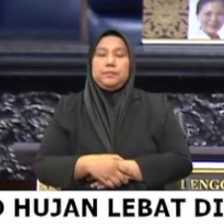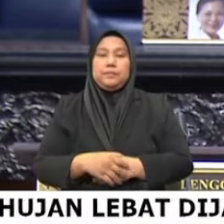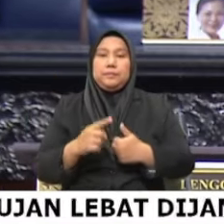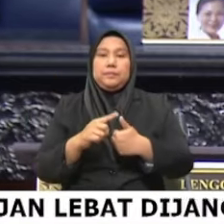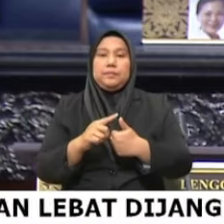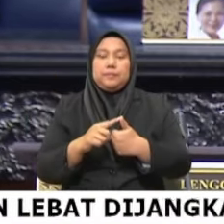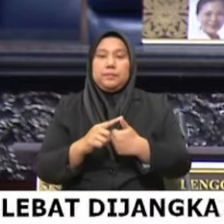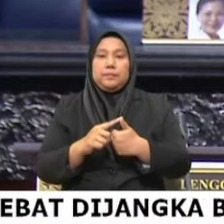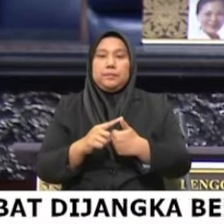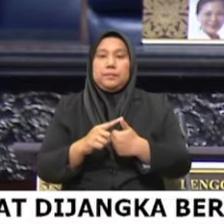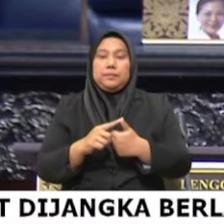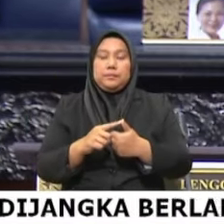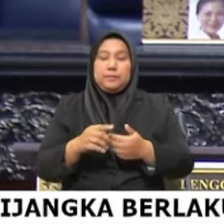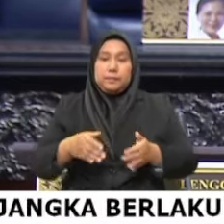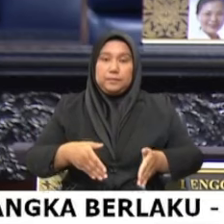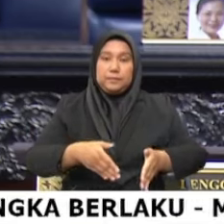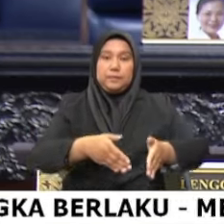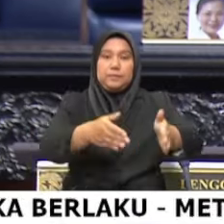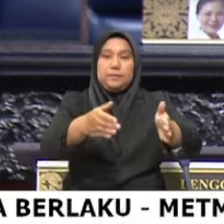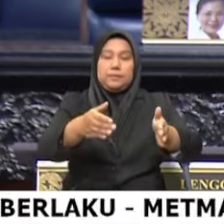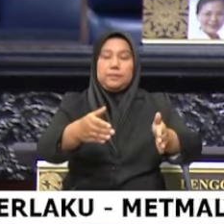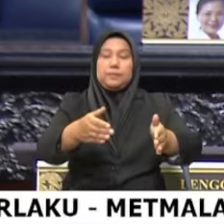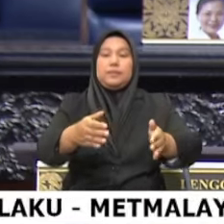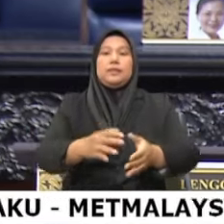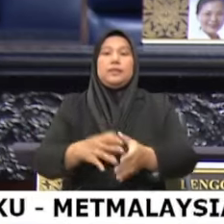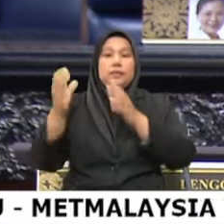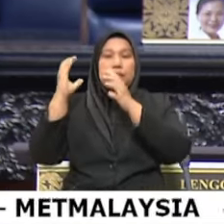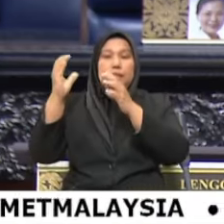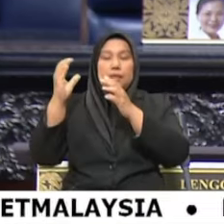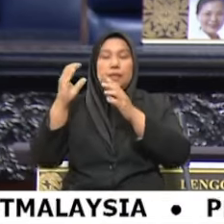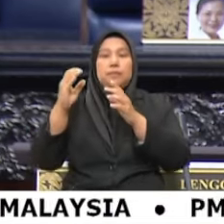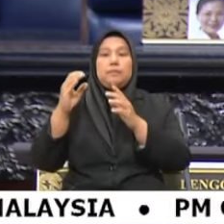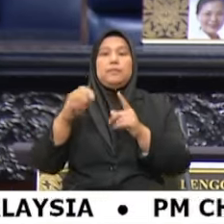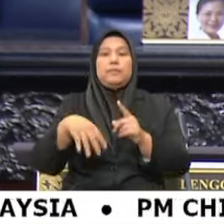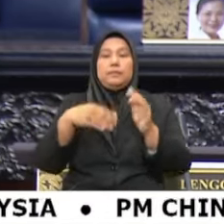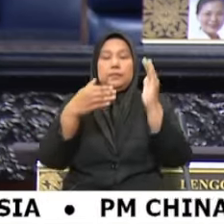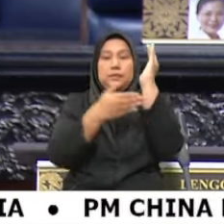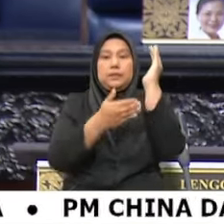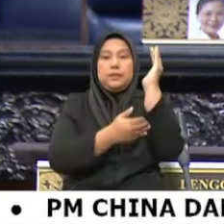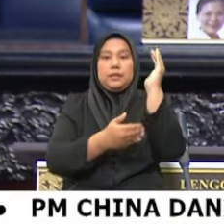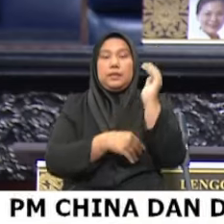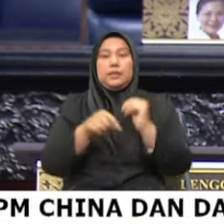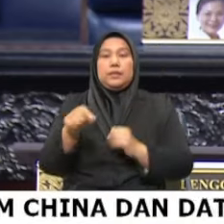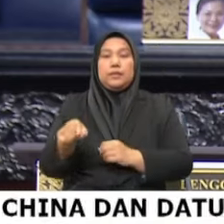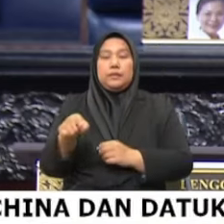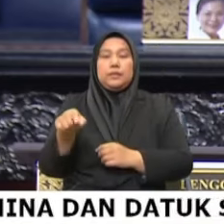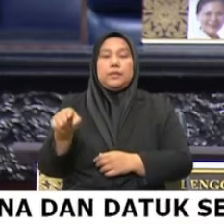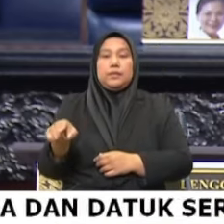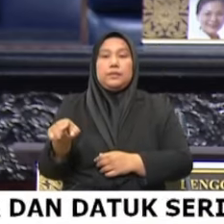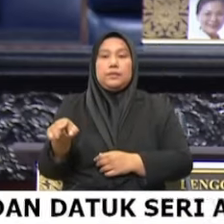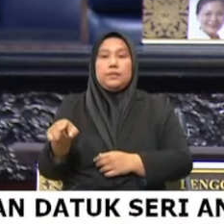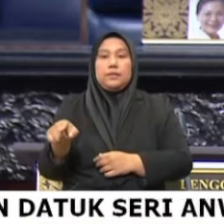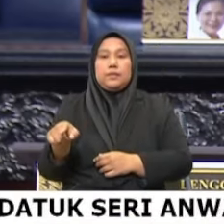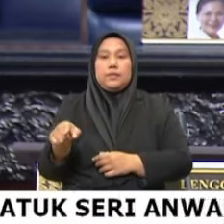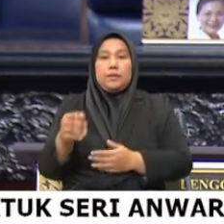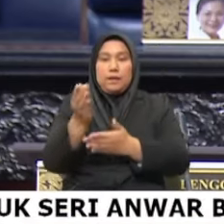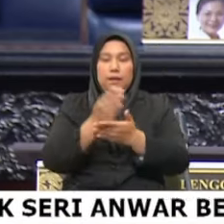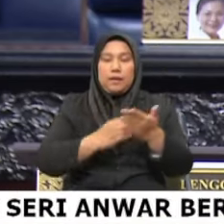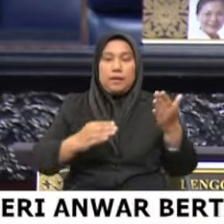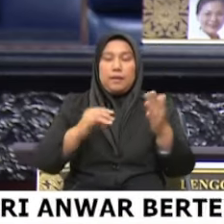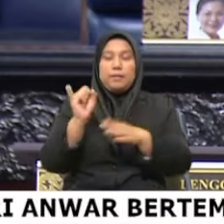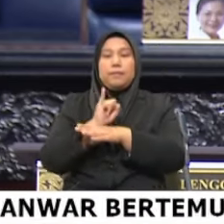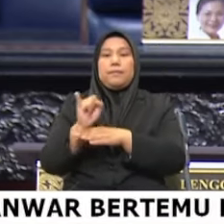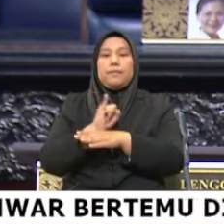sektor hiliran kelapa sawit, biomas dan petrokimia. POIC Lahad Datu mempunyai potensi untuk menjadi hub